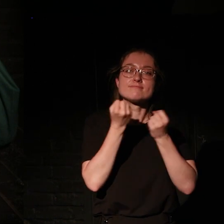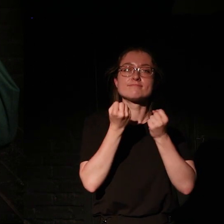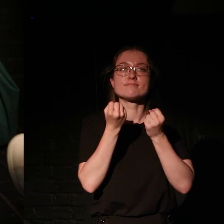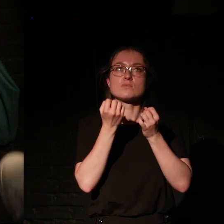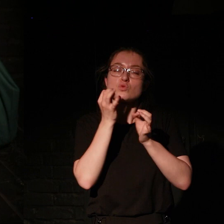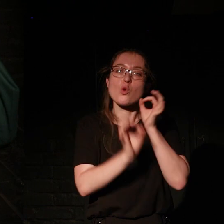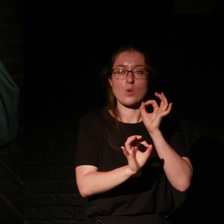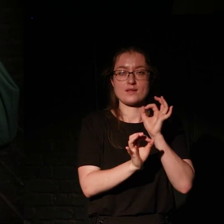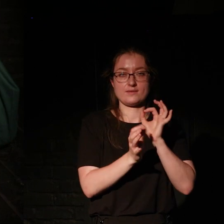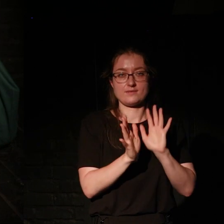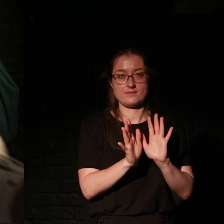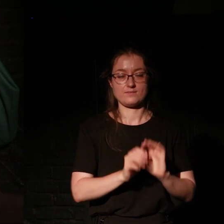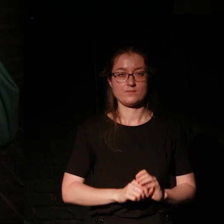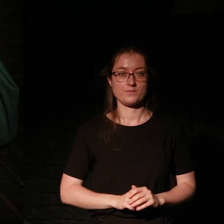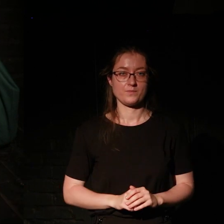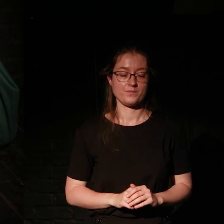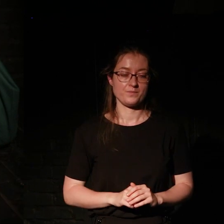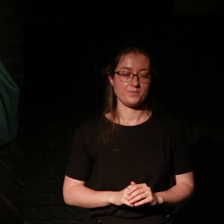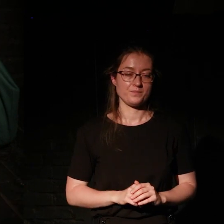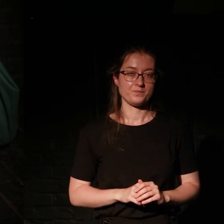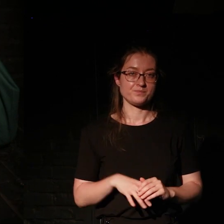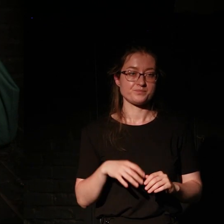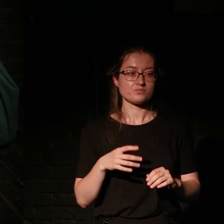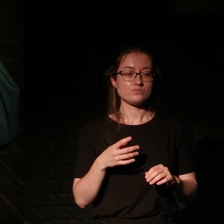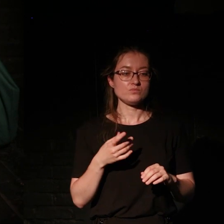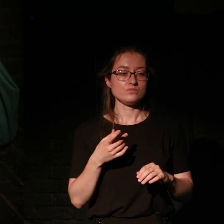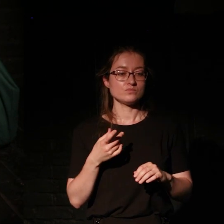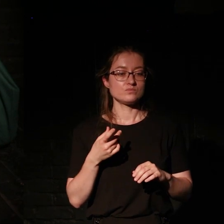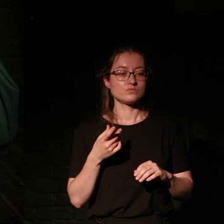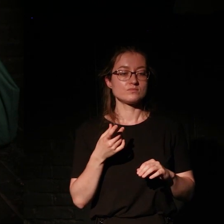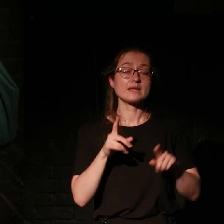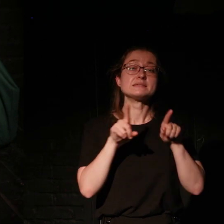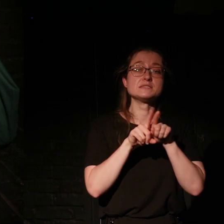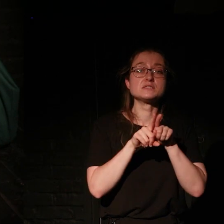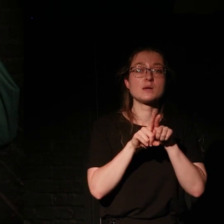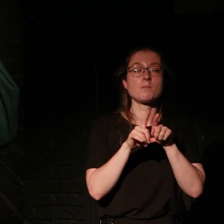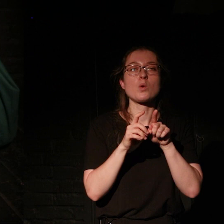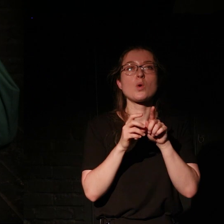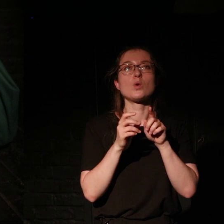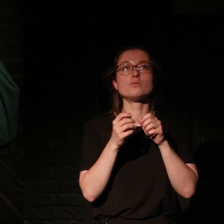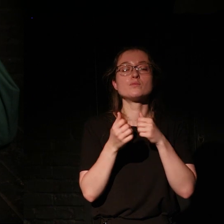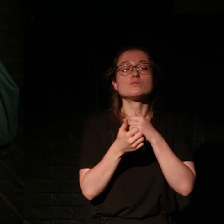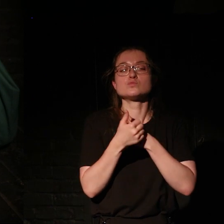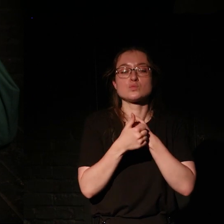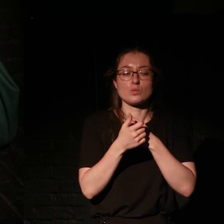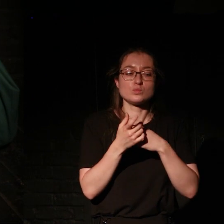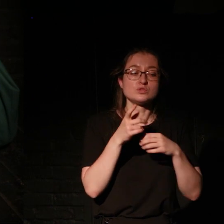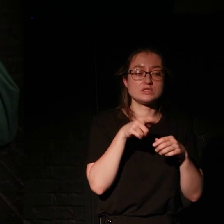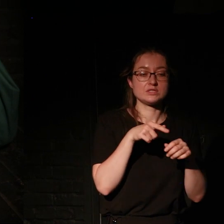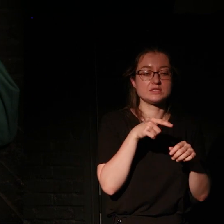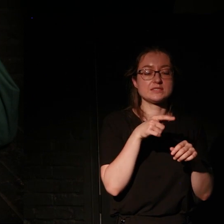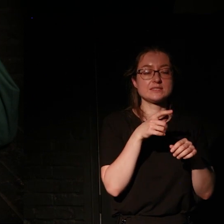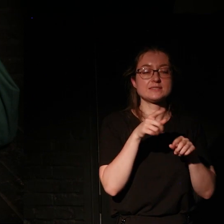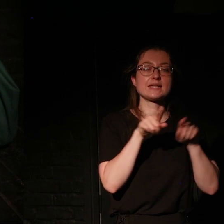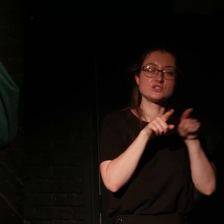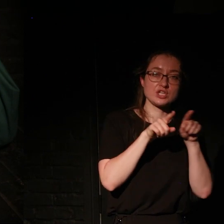wyrazową oddawać. I to zarówno jeżeli chodzi o znaczenia słów, jak i o ich formy.